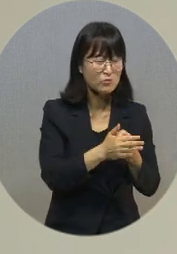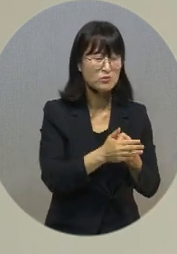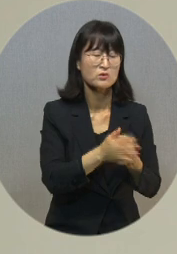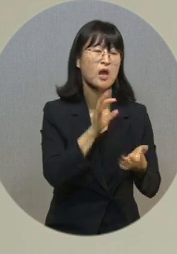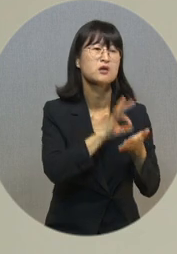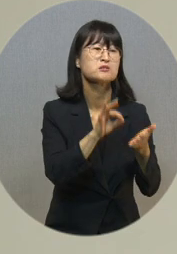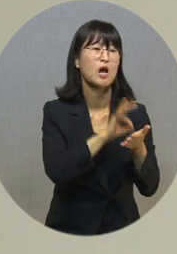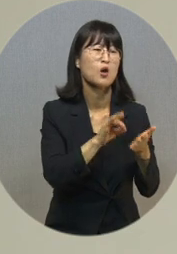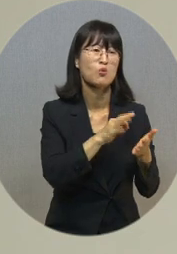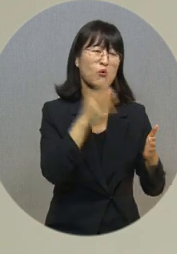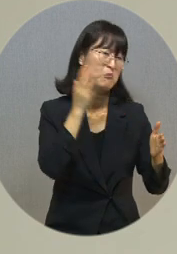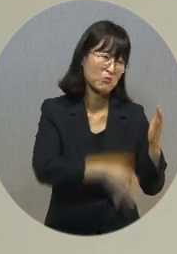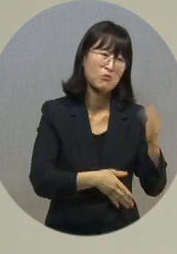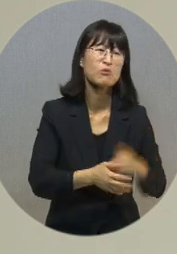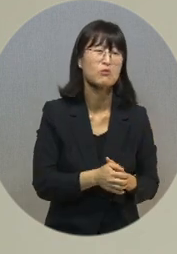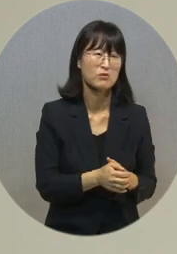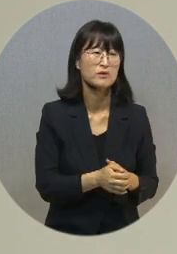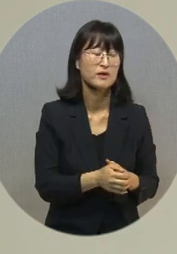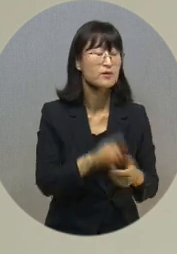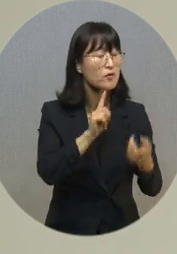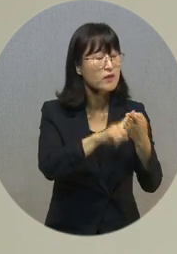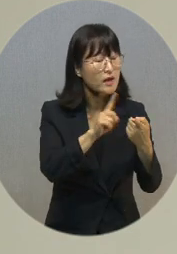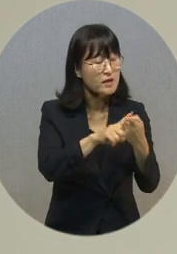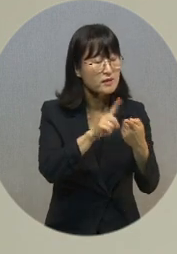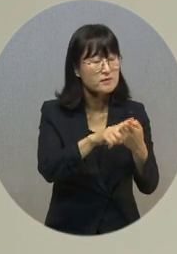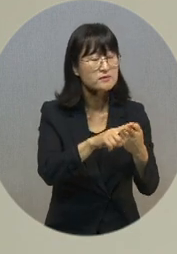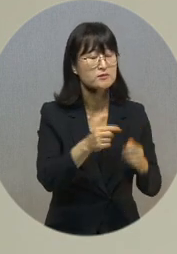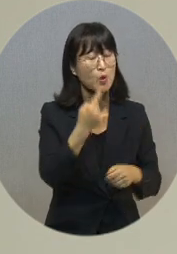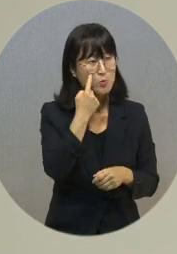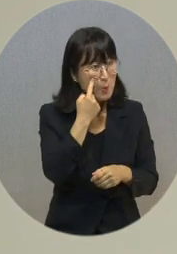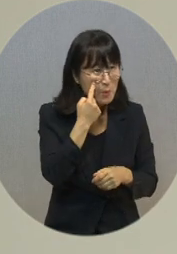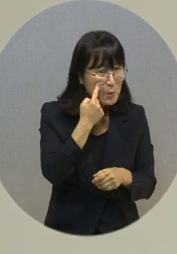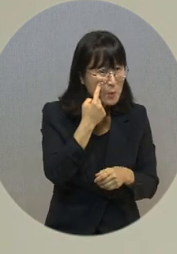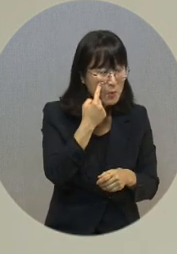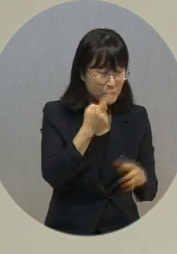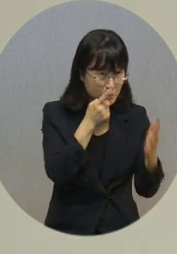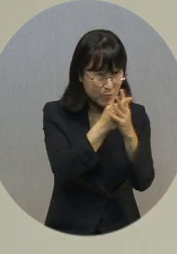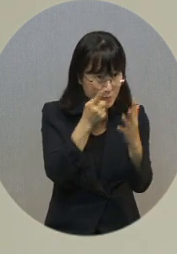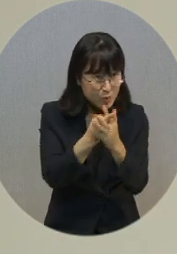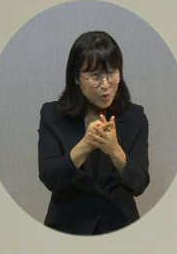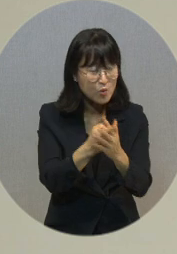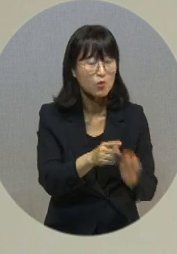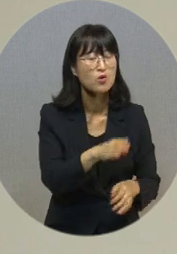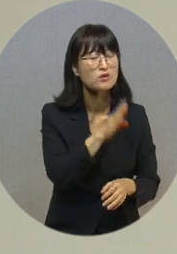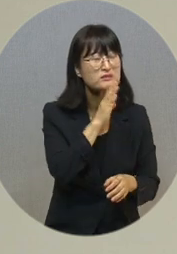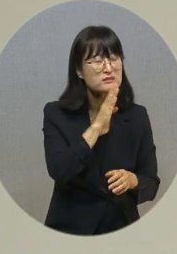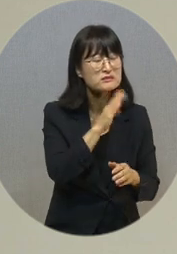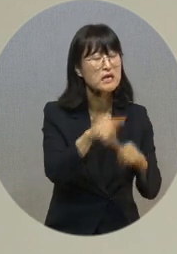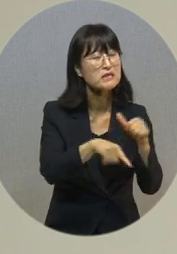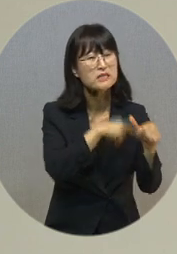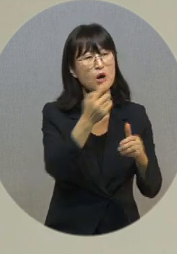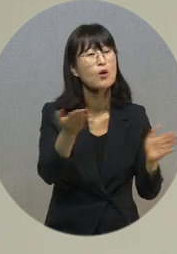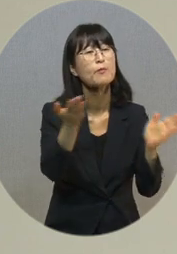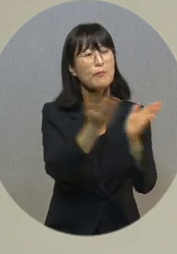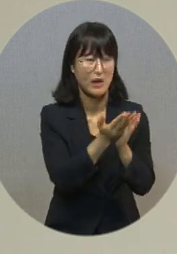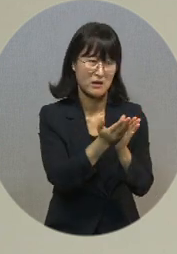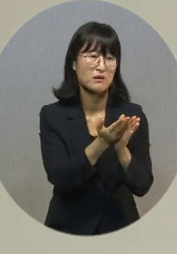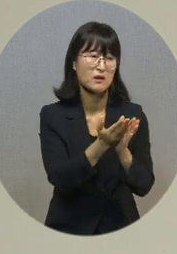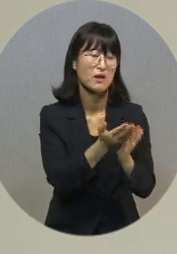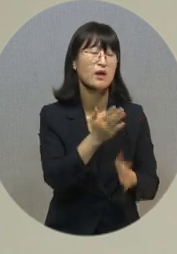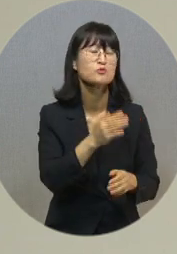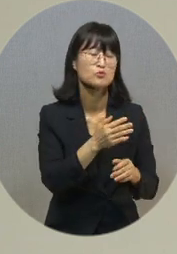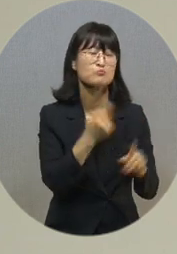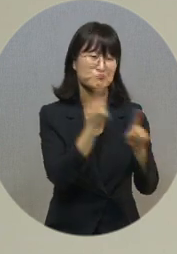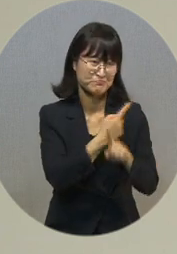경우가 너무 많습니다. 네. 그것도 한번 나중에 네. 파악 좀 하셔가지고요. 네. 현실에 맞게끔 적용하게끔 네. 네. 네, 그거